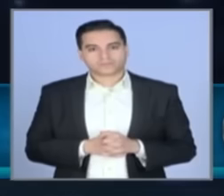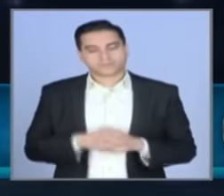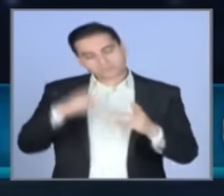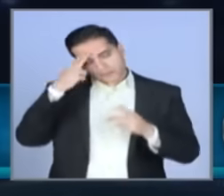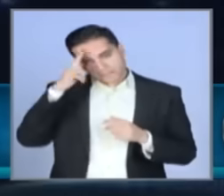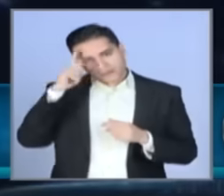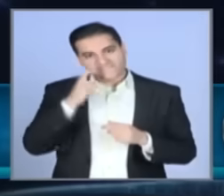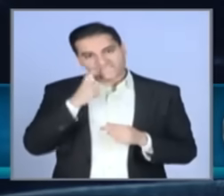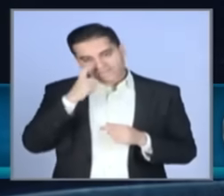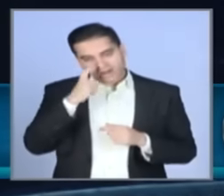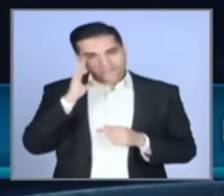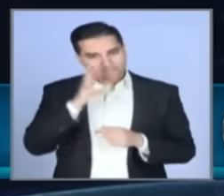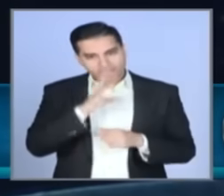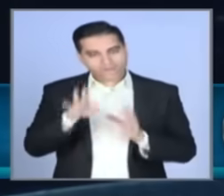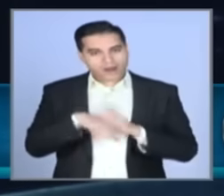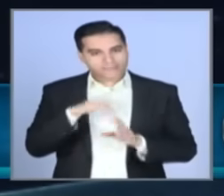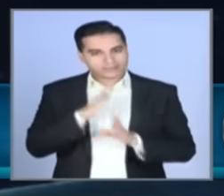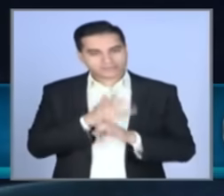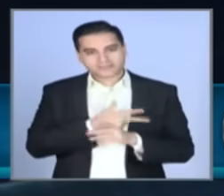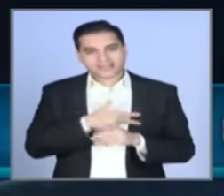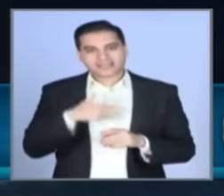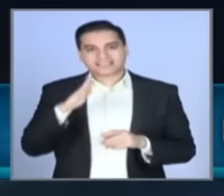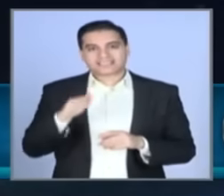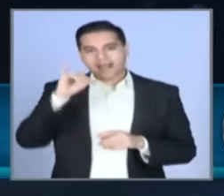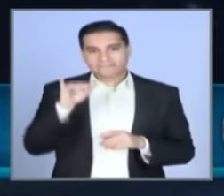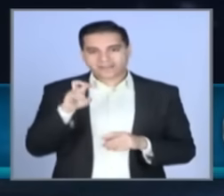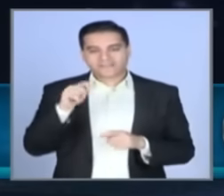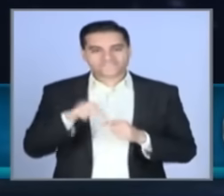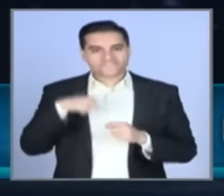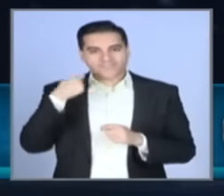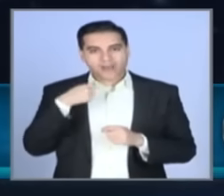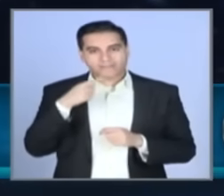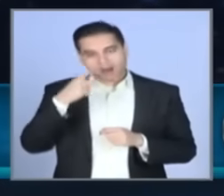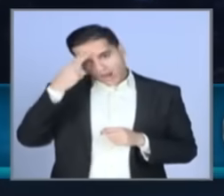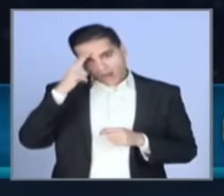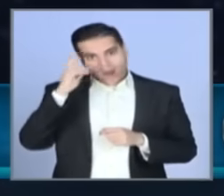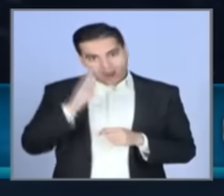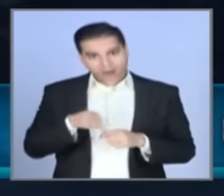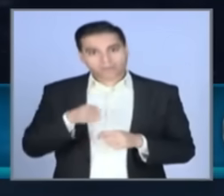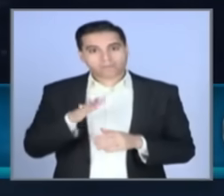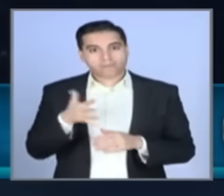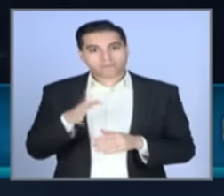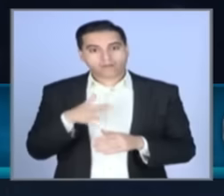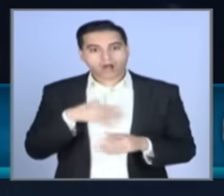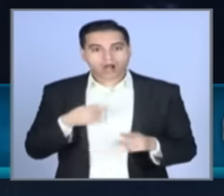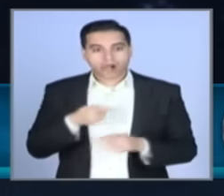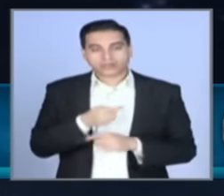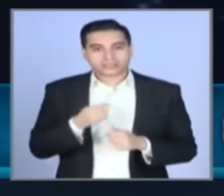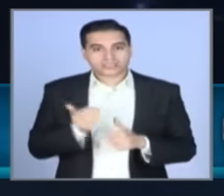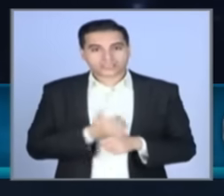من هي الفنانة القديرة التي قامت بدور سامية في فيلم هل أقتل زوجي؟